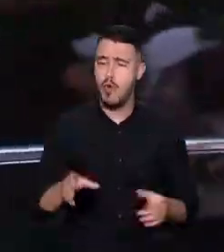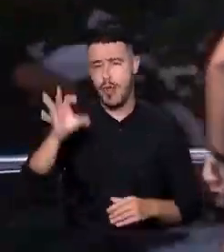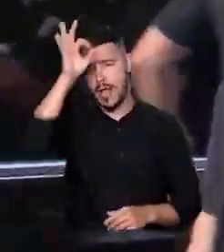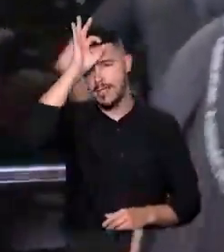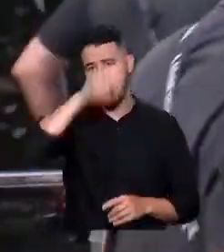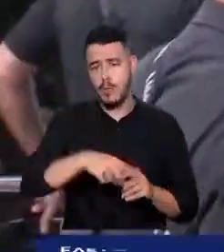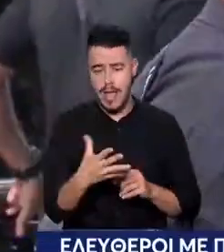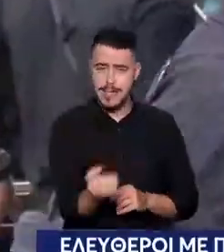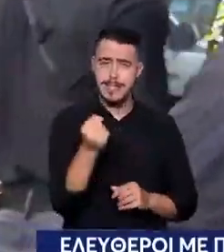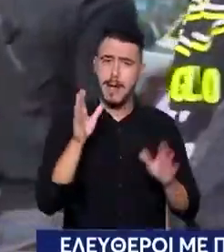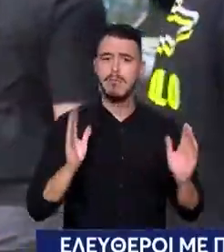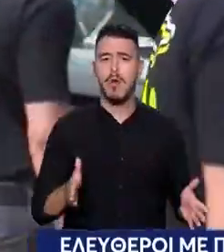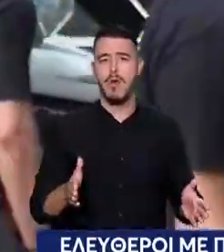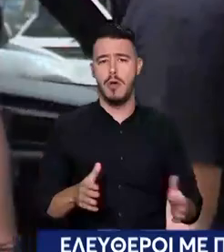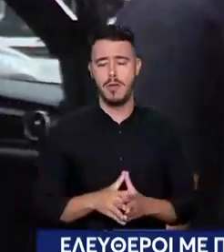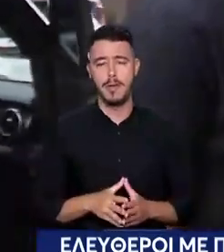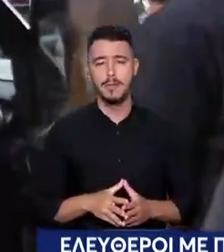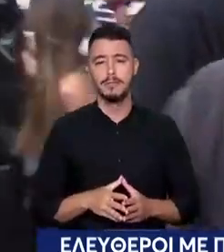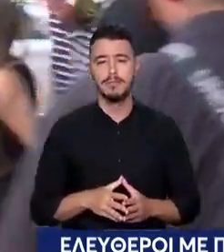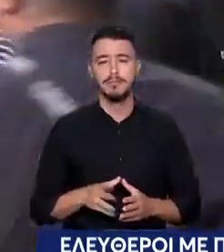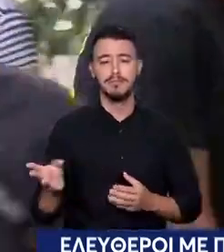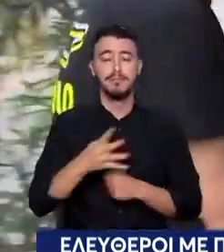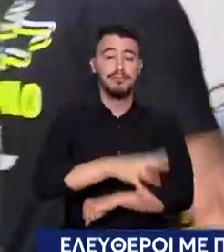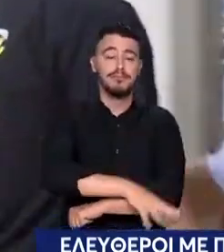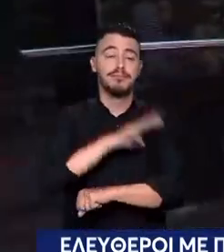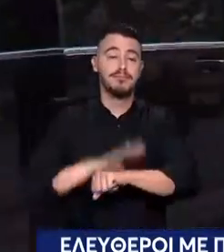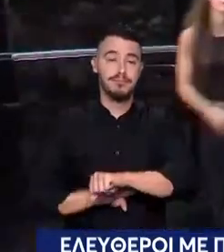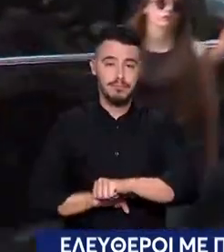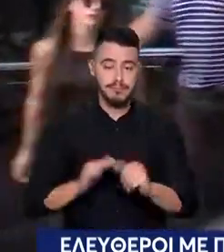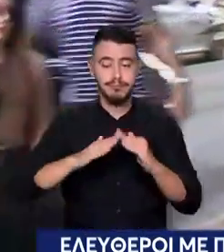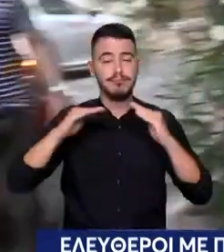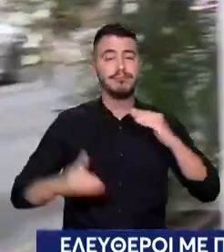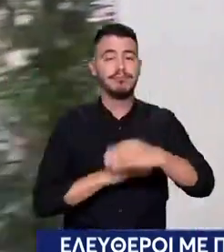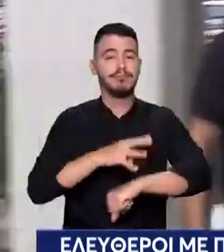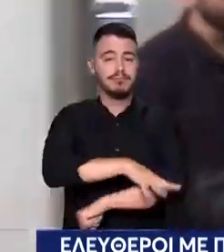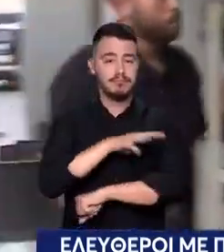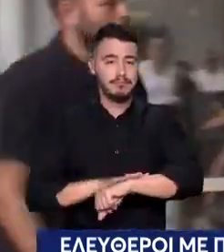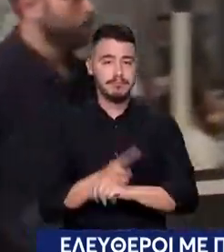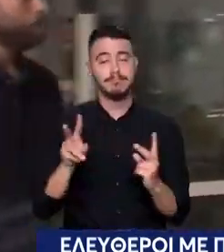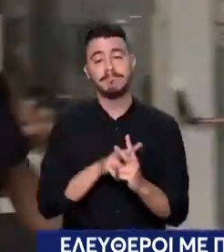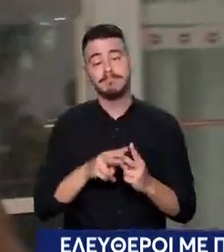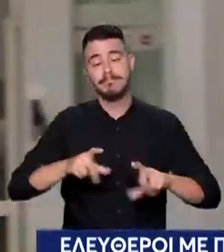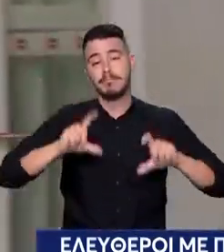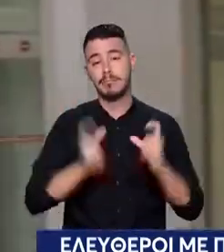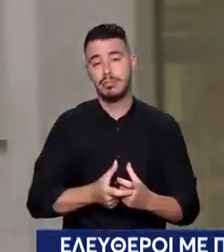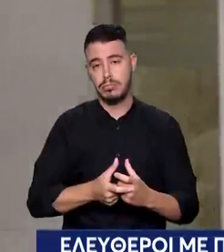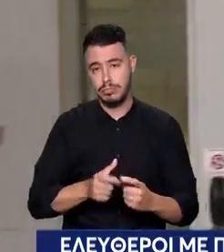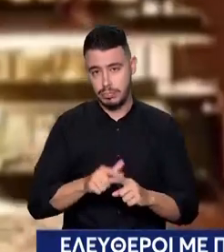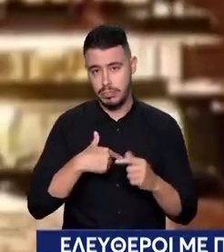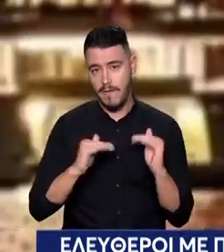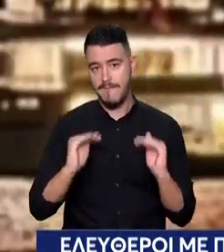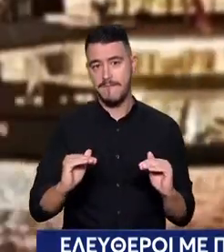γνώμη, ανακριτή εισαγγελέα κρίθηκαν προσωρινά κρατούμενοι, ο πλοίαρχος και ο υποπλοίαρχος της Θαλαμιγού, ως υπέτη της πυρκαγιάς σε δασική έκταση στην περιοχή Μπιστή της